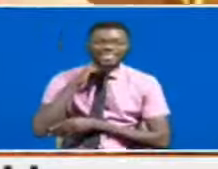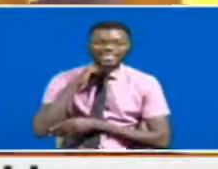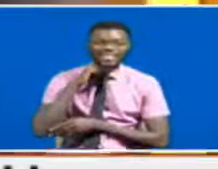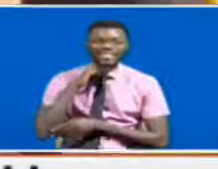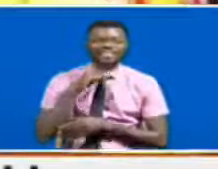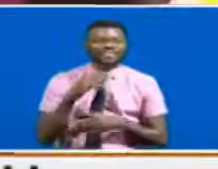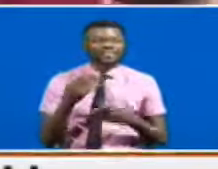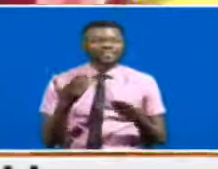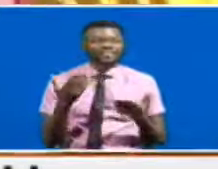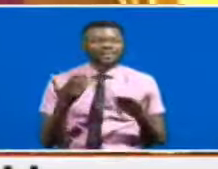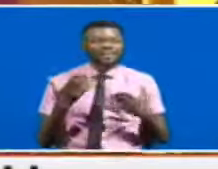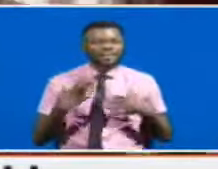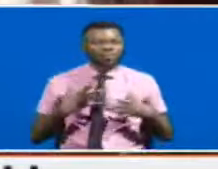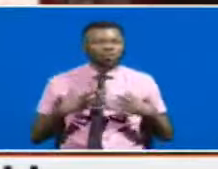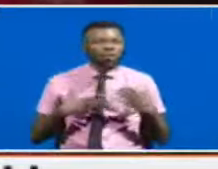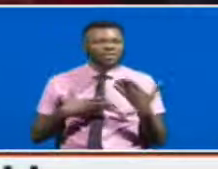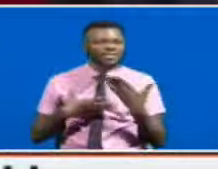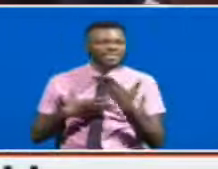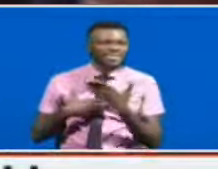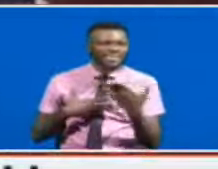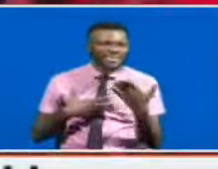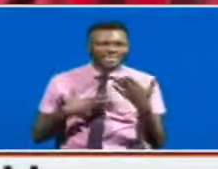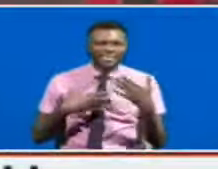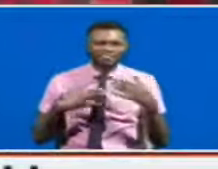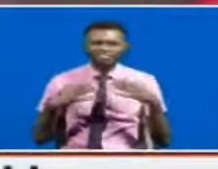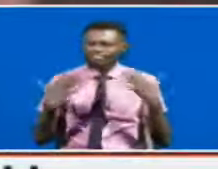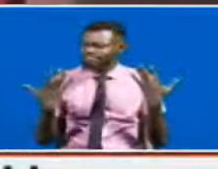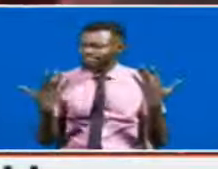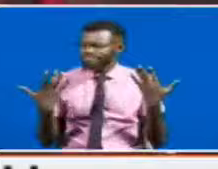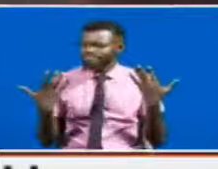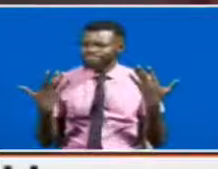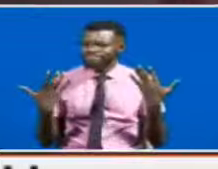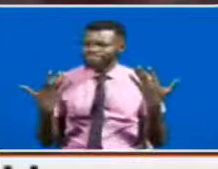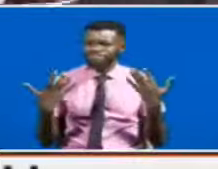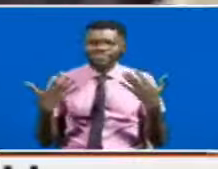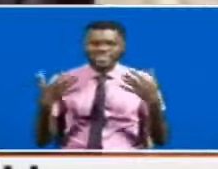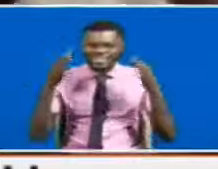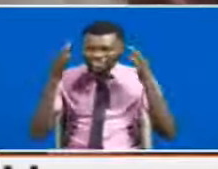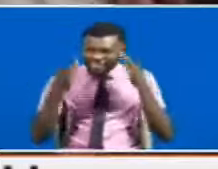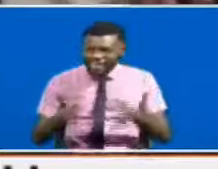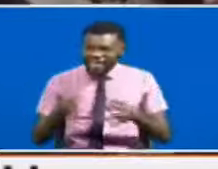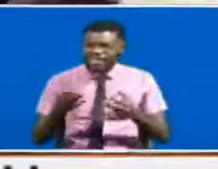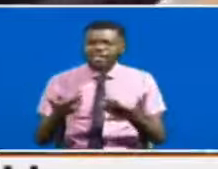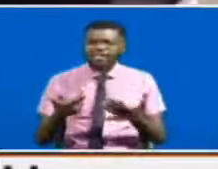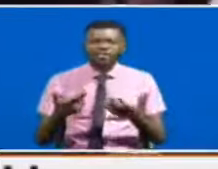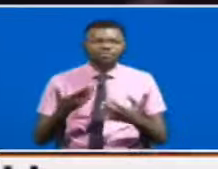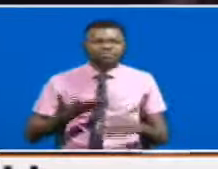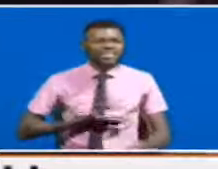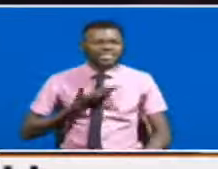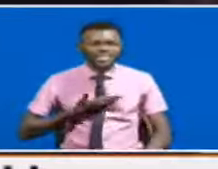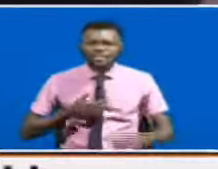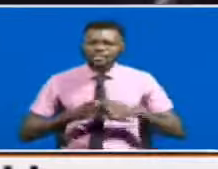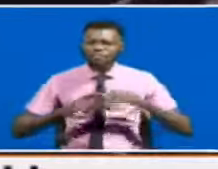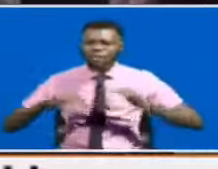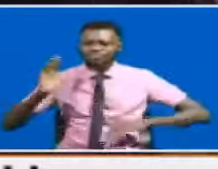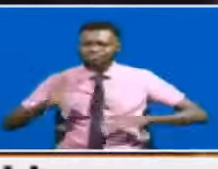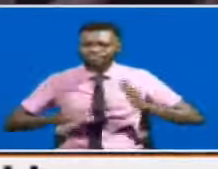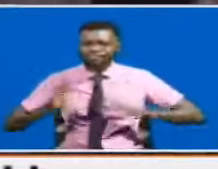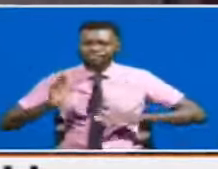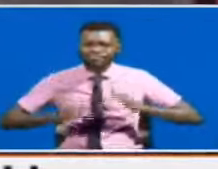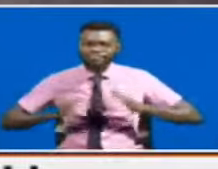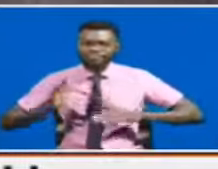Wakereketo wenzake huvunja itifaki na huwa sawa na siku ya mchuano. Isukuti hurindimwa.